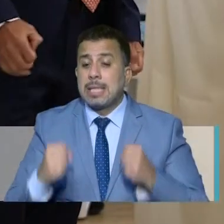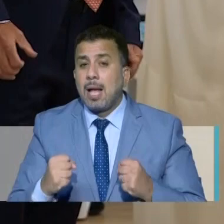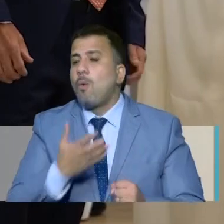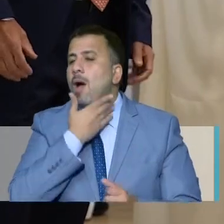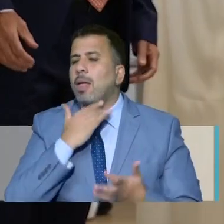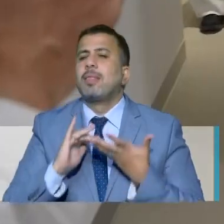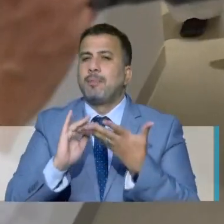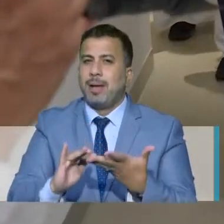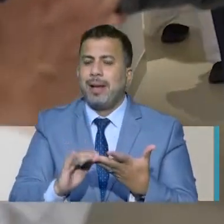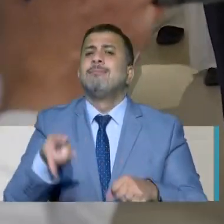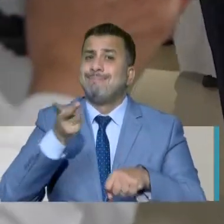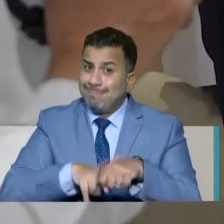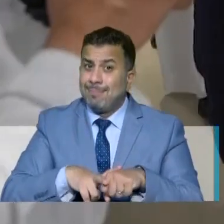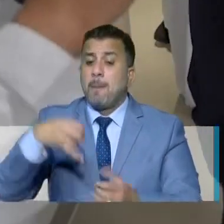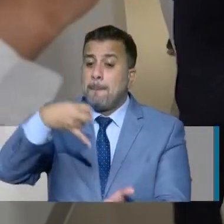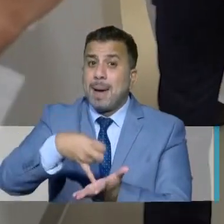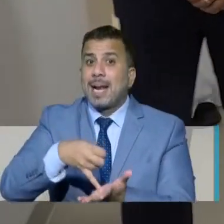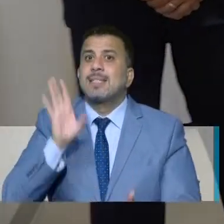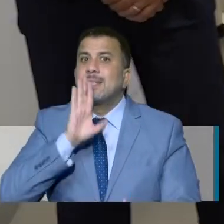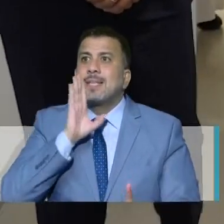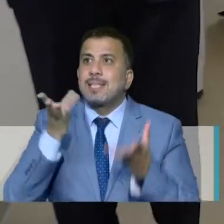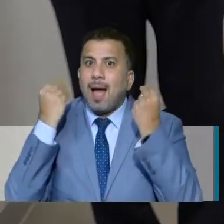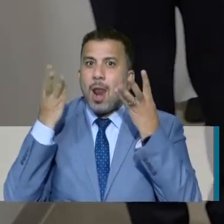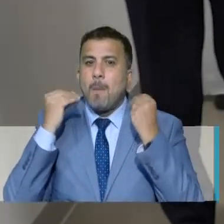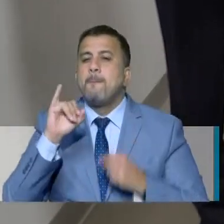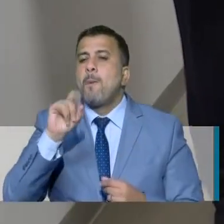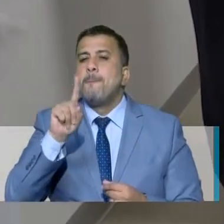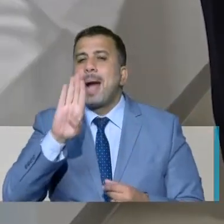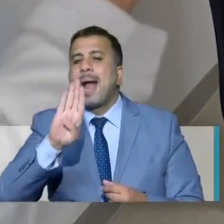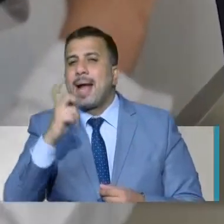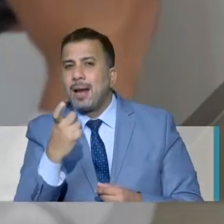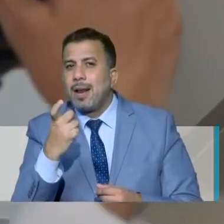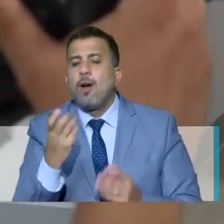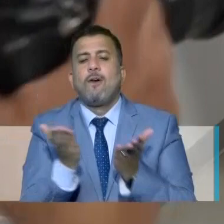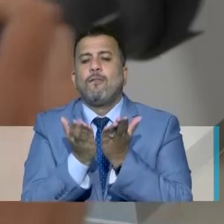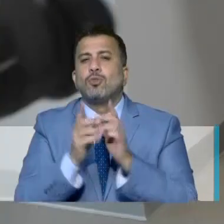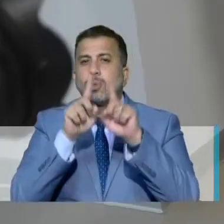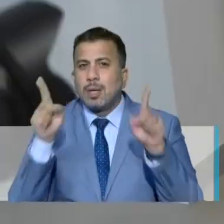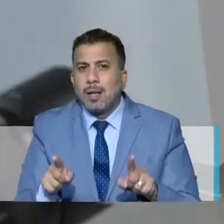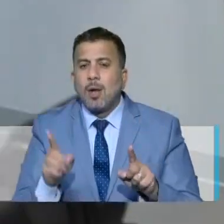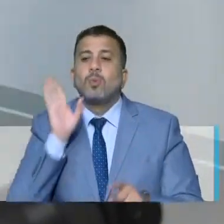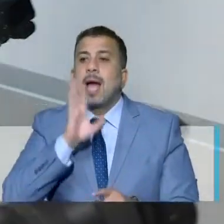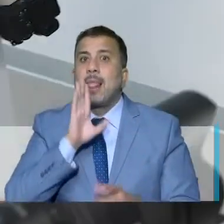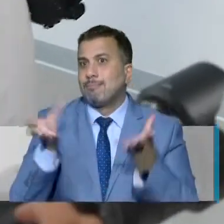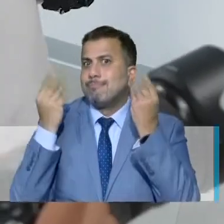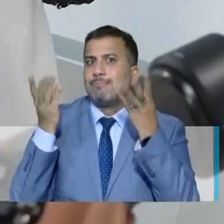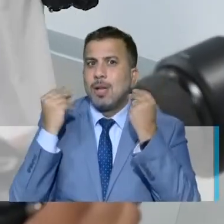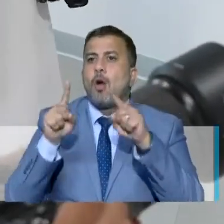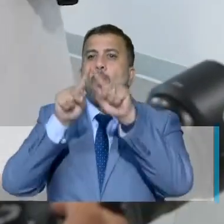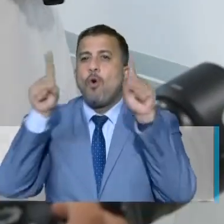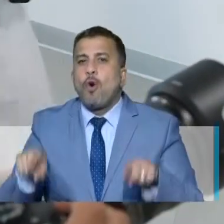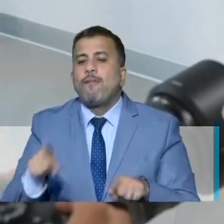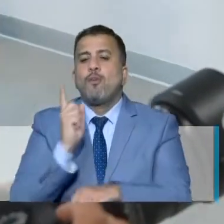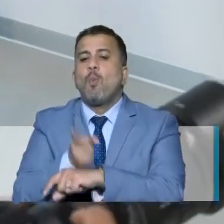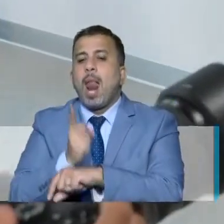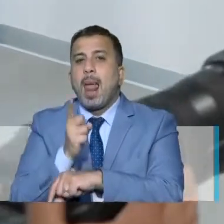وخدميه بالاضافه الى مركز التعلم المبكر وفصول رياض الاطفال والتعليم الاساسي وغرف